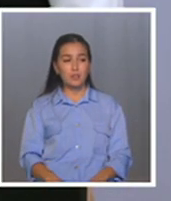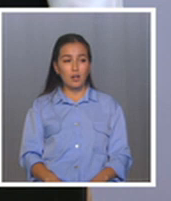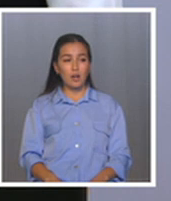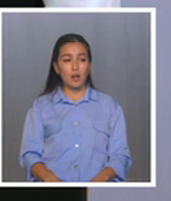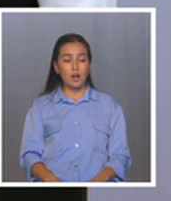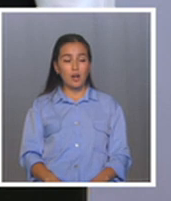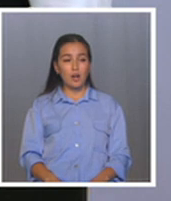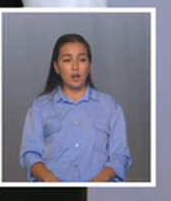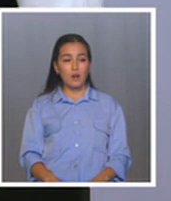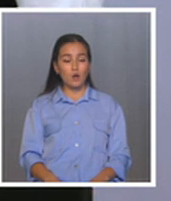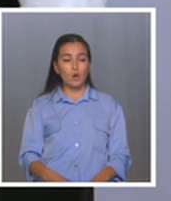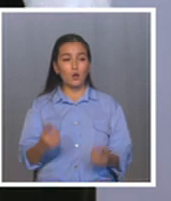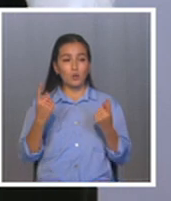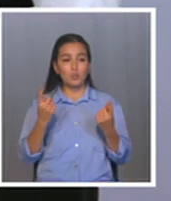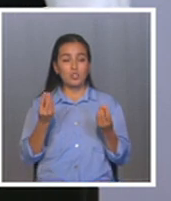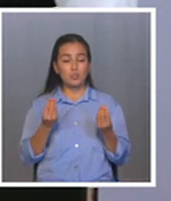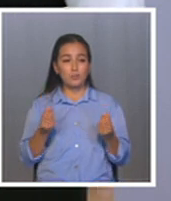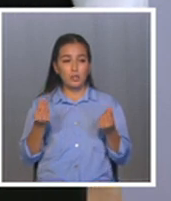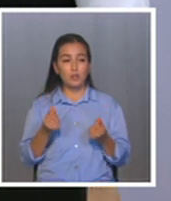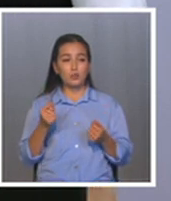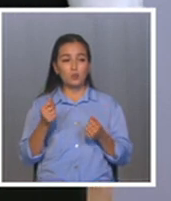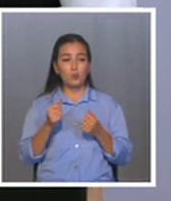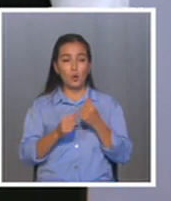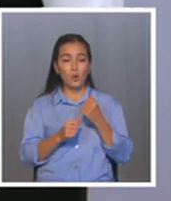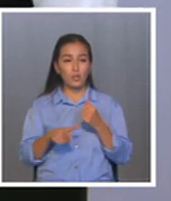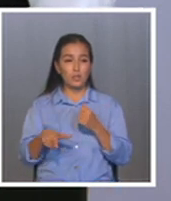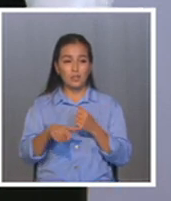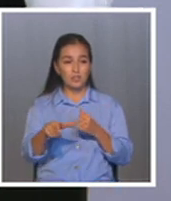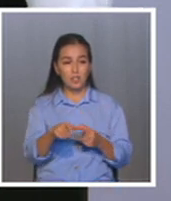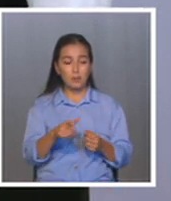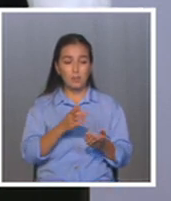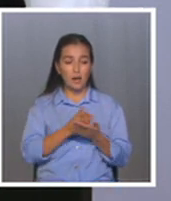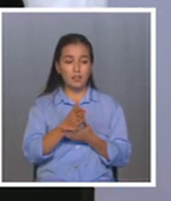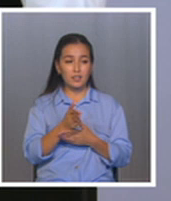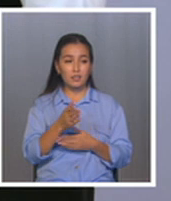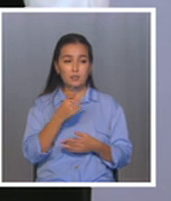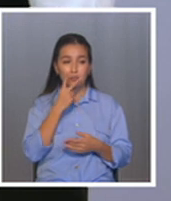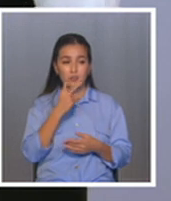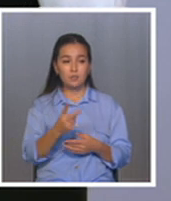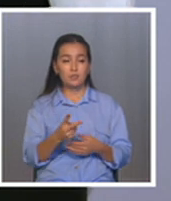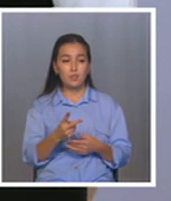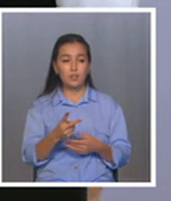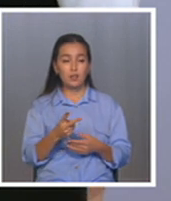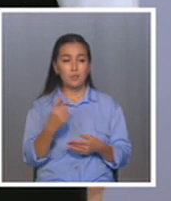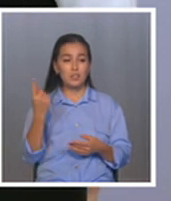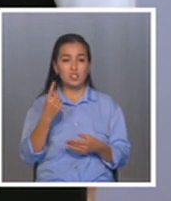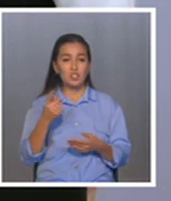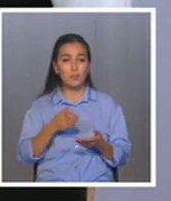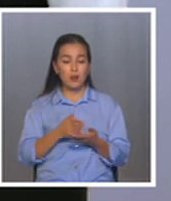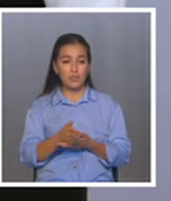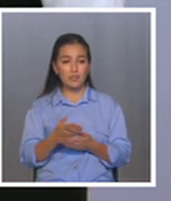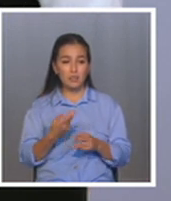Оқушылар, Ұлы Жібек жолының бағыттарына тоқталайық. Ұлы Жібек жолының 1-ші бағыты